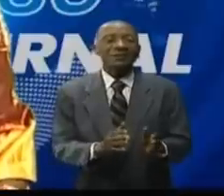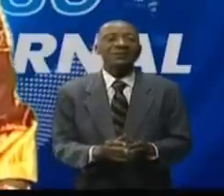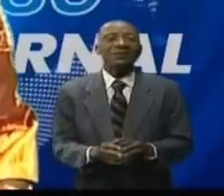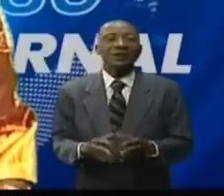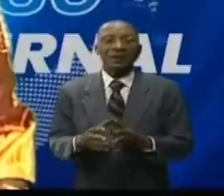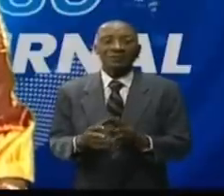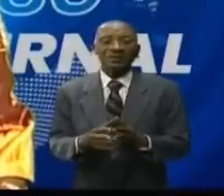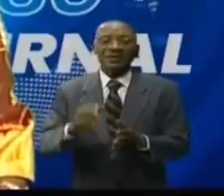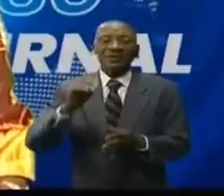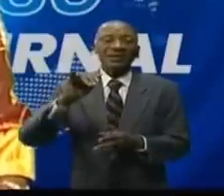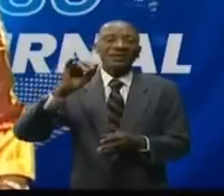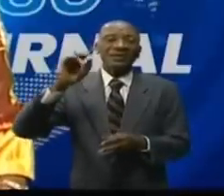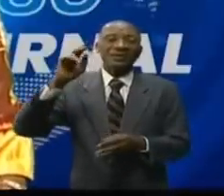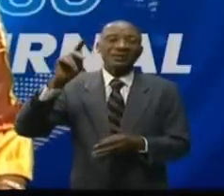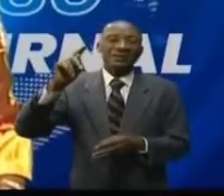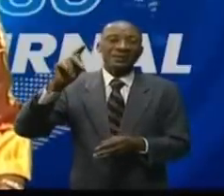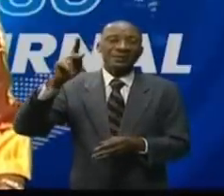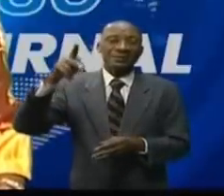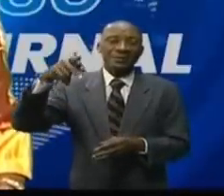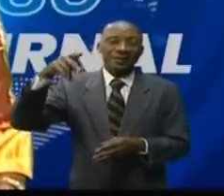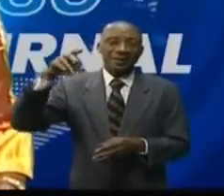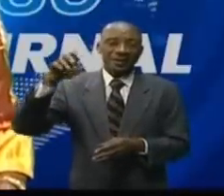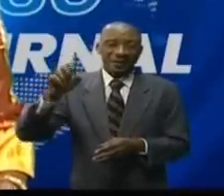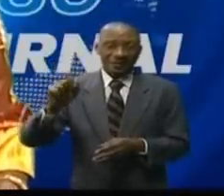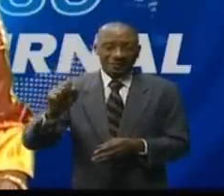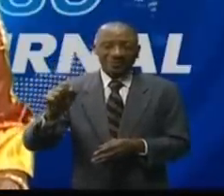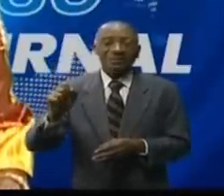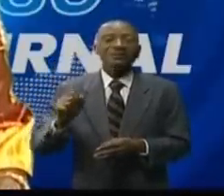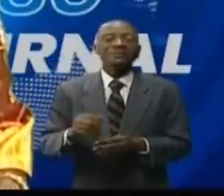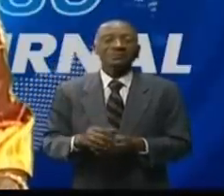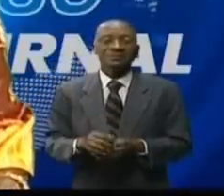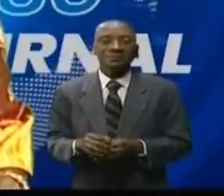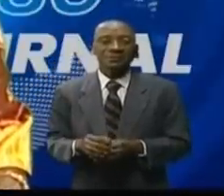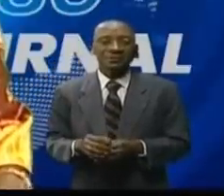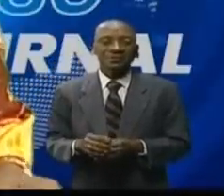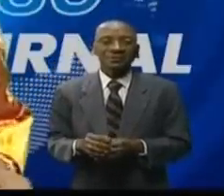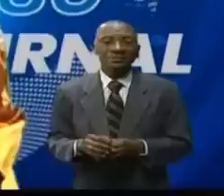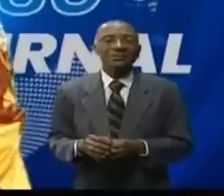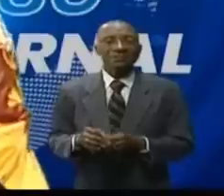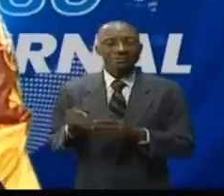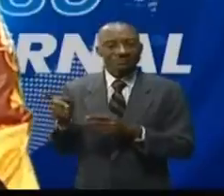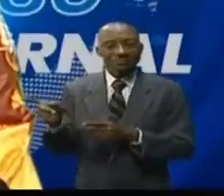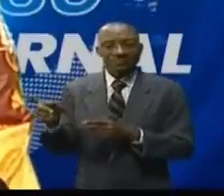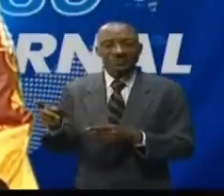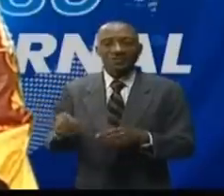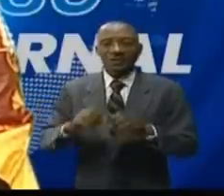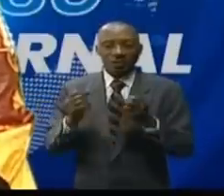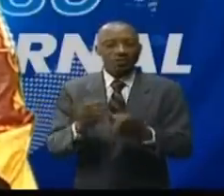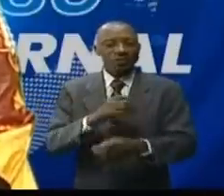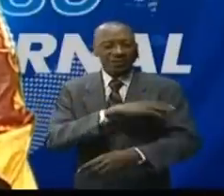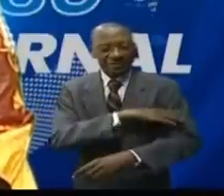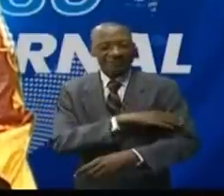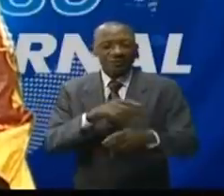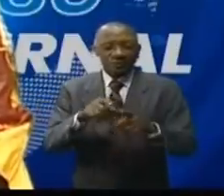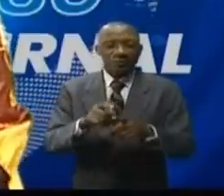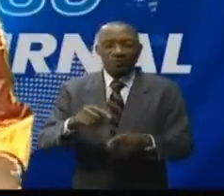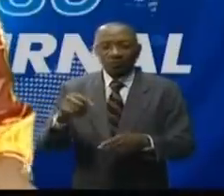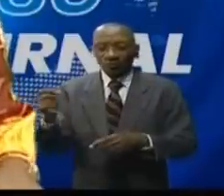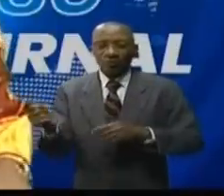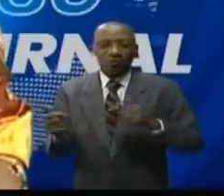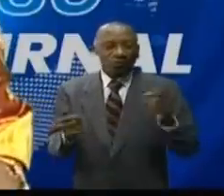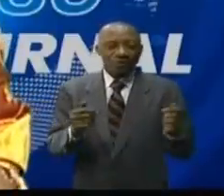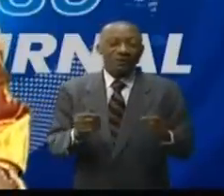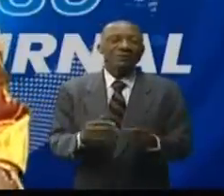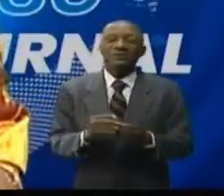vice-président de cette institution d'appui à la démocratie invite les partis politiques, sociétés civiles et les confessions religieuses à prendre part à ces cadres